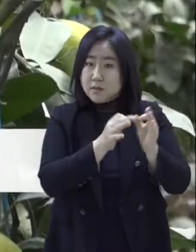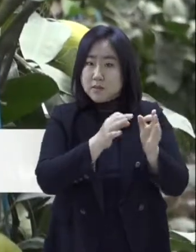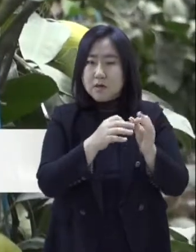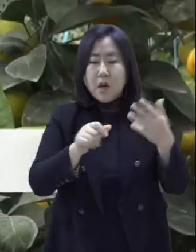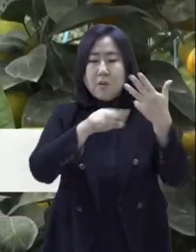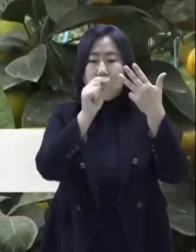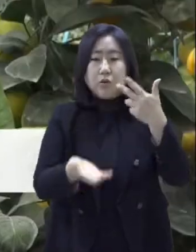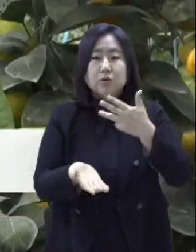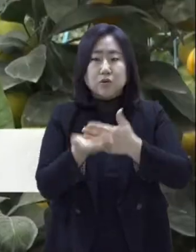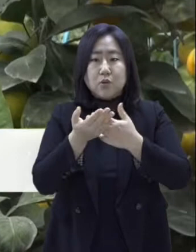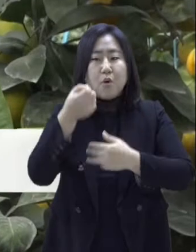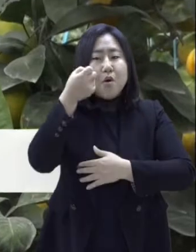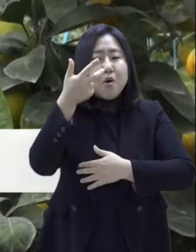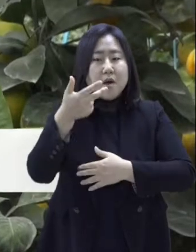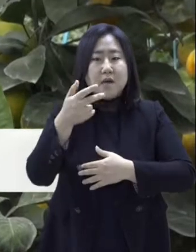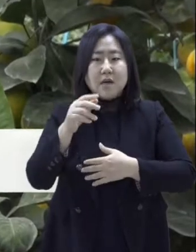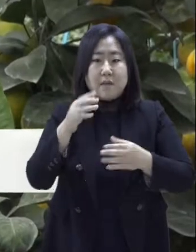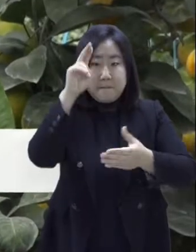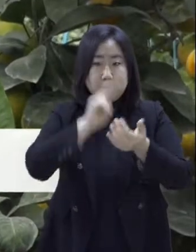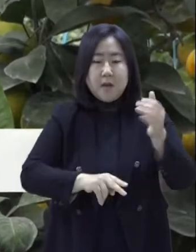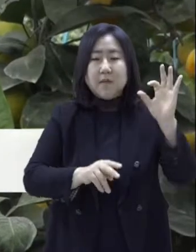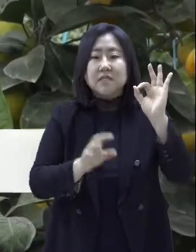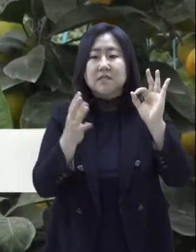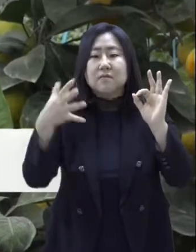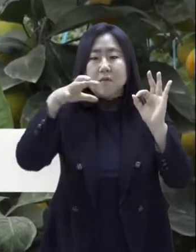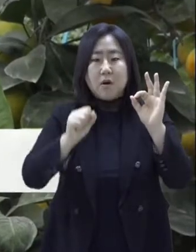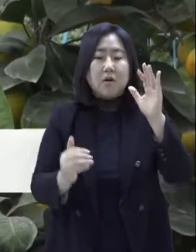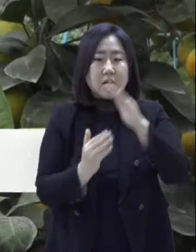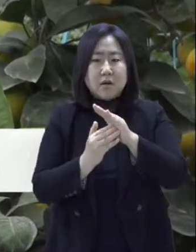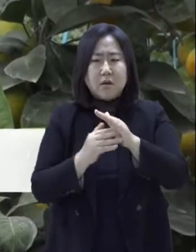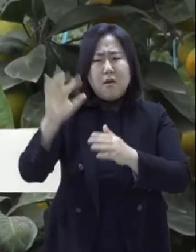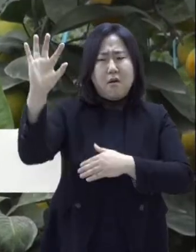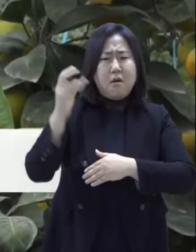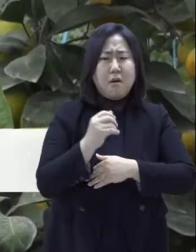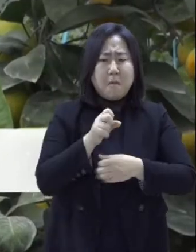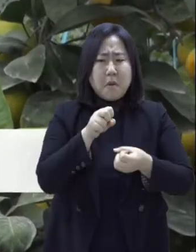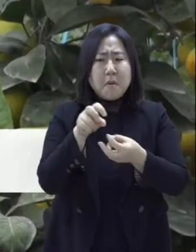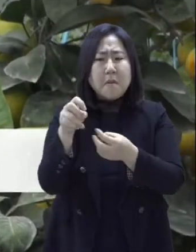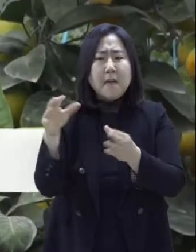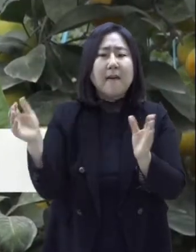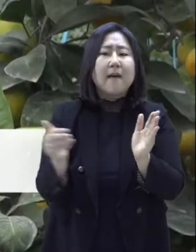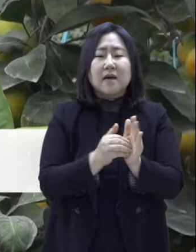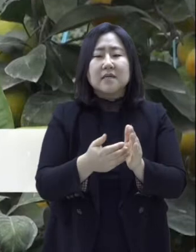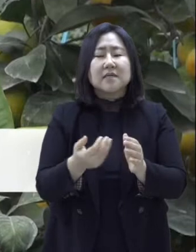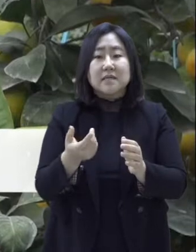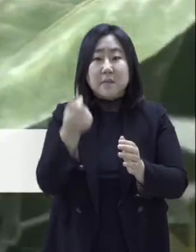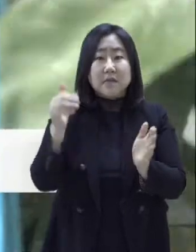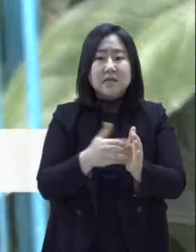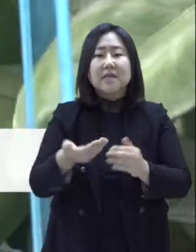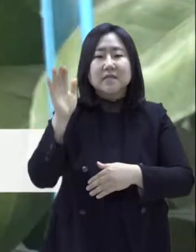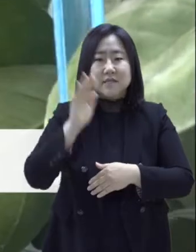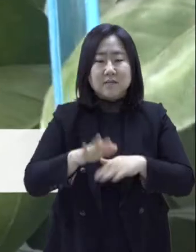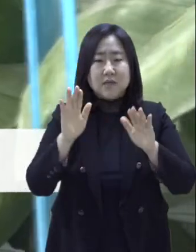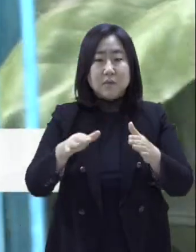초 개설 7개월 만에 매출 10억 원을 달성했고, 태풍 찬투로 택배가 조기 마감되는 상황에서도 이번